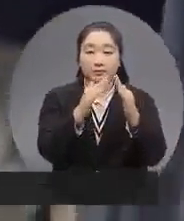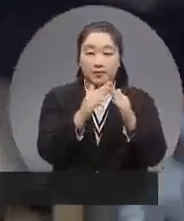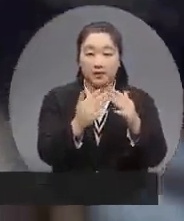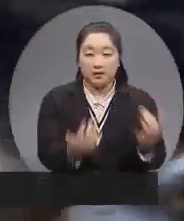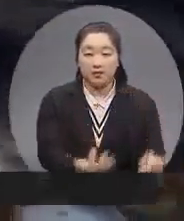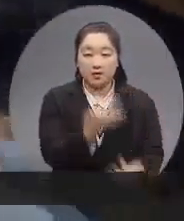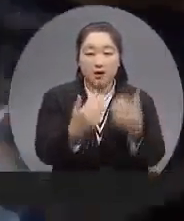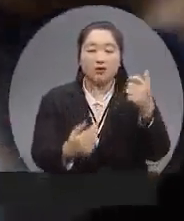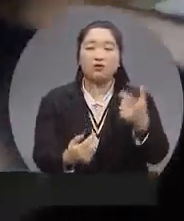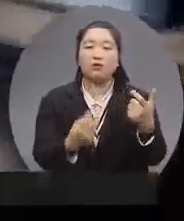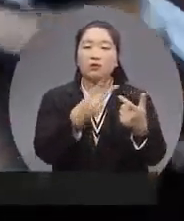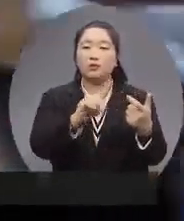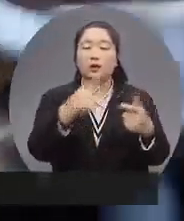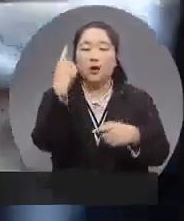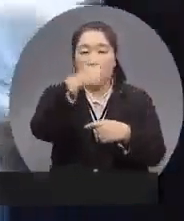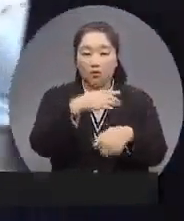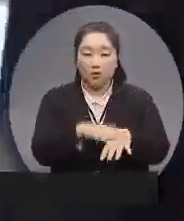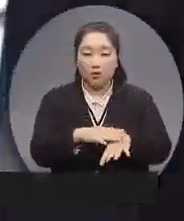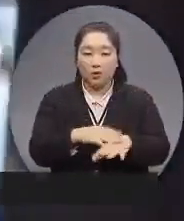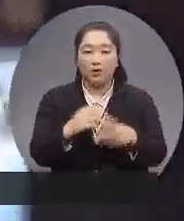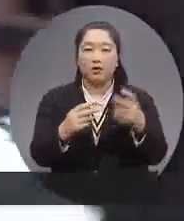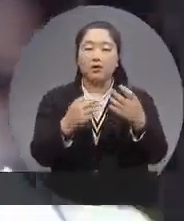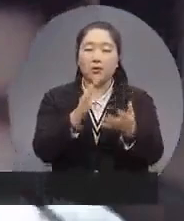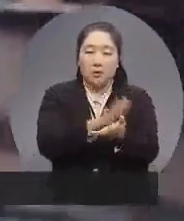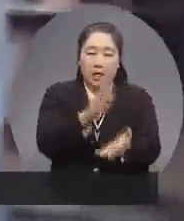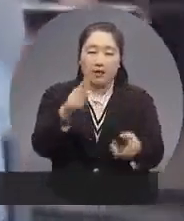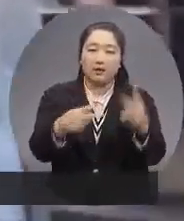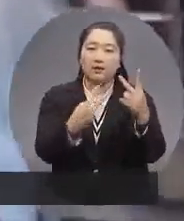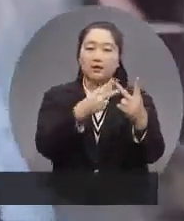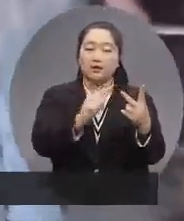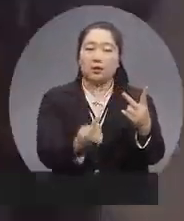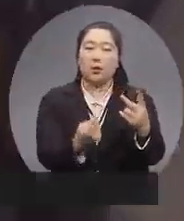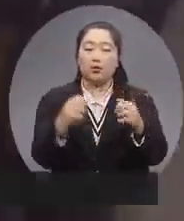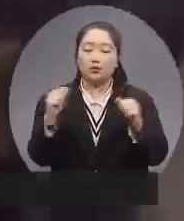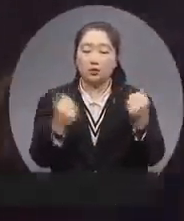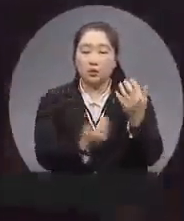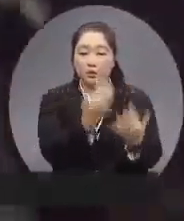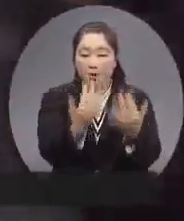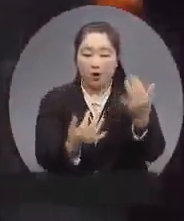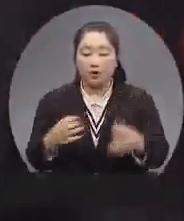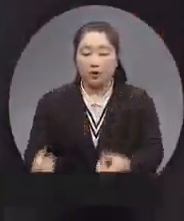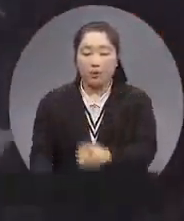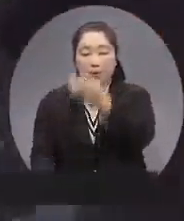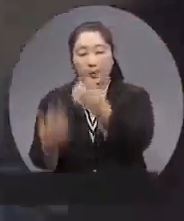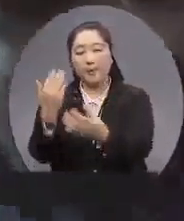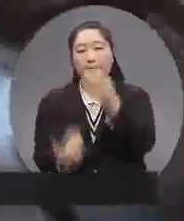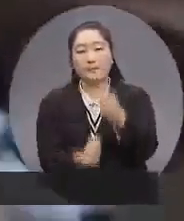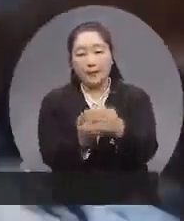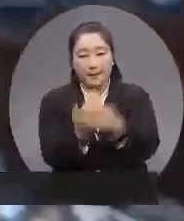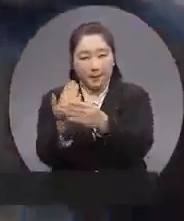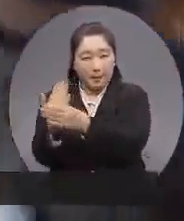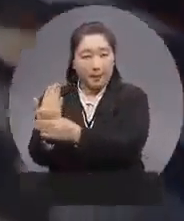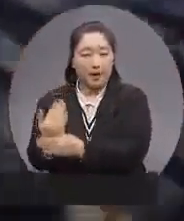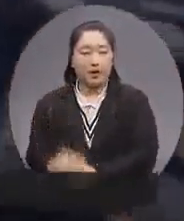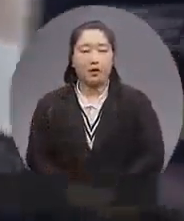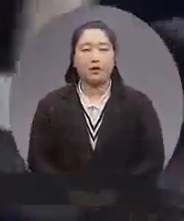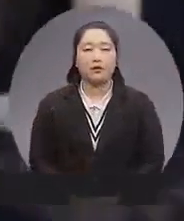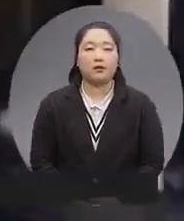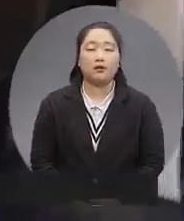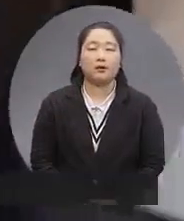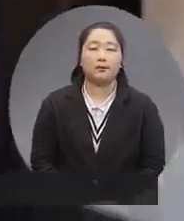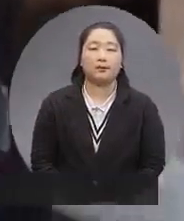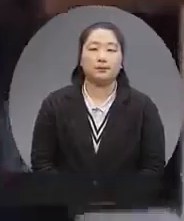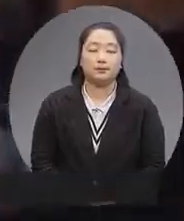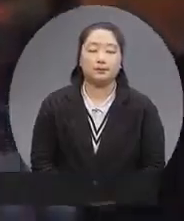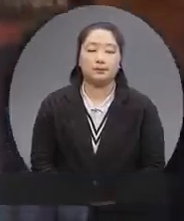60대 집주인이 얼굴과 손에 이도화상을 입는 등 축구 건조한 날씨에 화제와 폭발 사고가 있다랐습니다 MBC